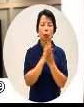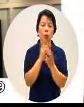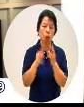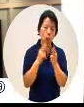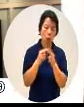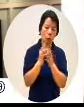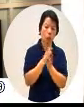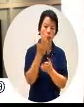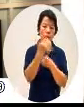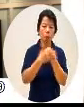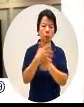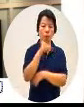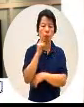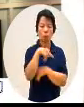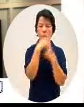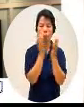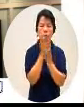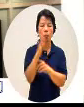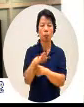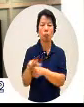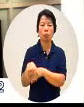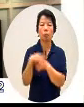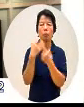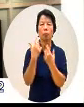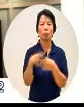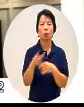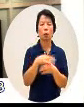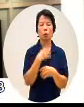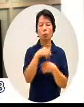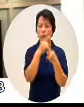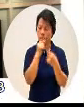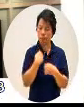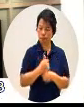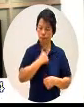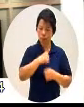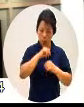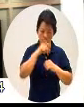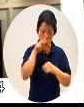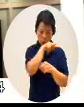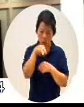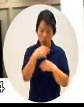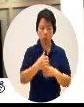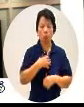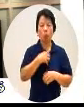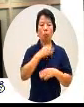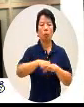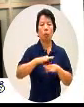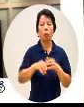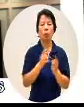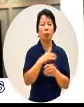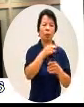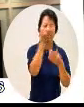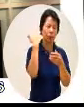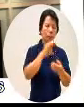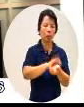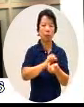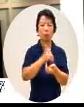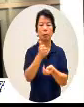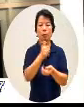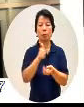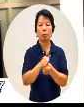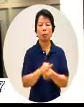衛他的家鄉最後犧牲的故事那時候我就很震撼台灣都是犧牲的都在講醫生、律師、議員、